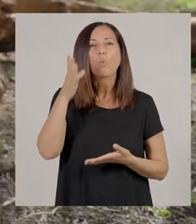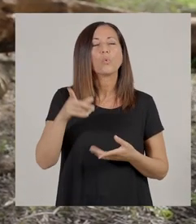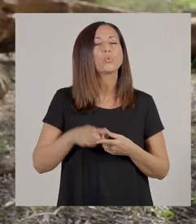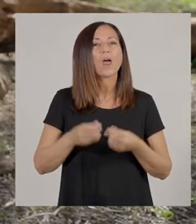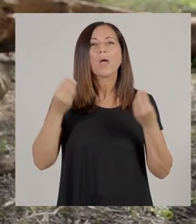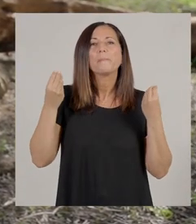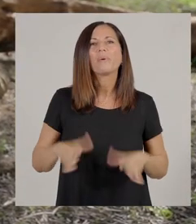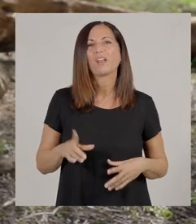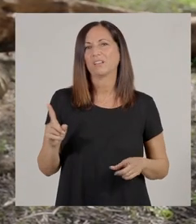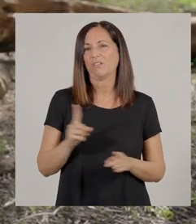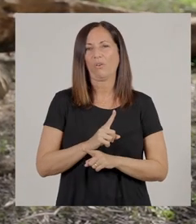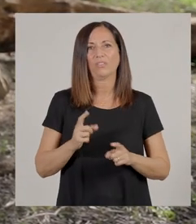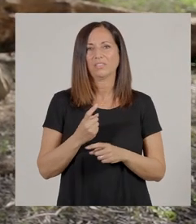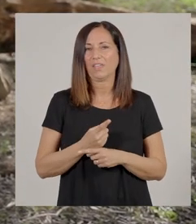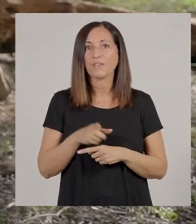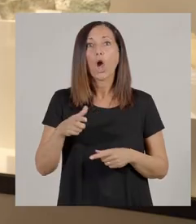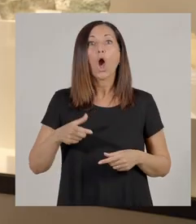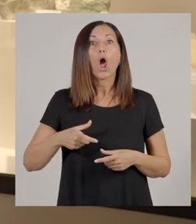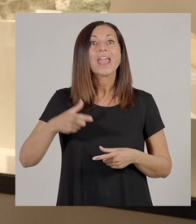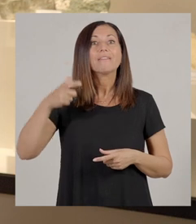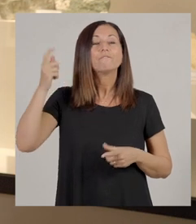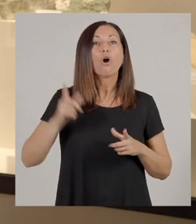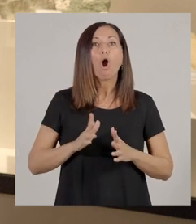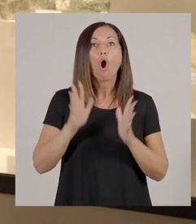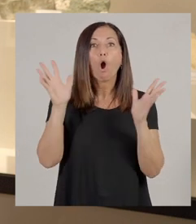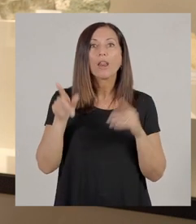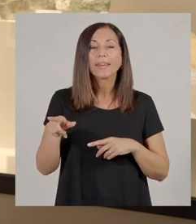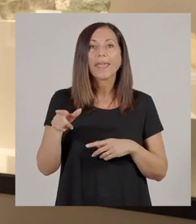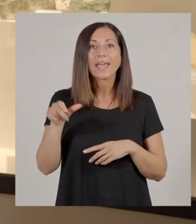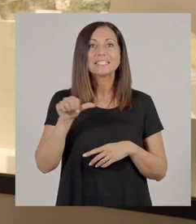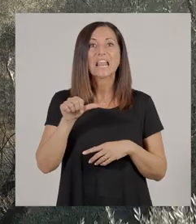patrimonio culturale non può essere perso. L'olivone di Fibbianello nel